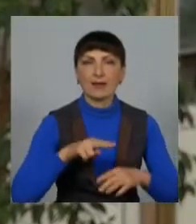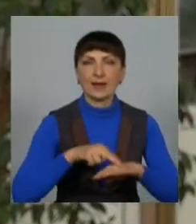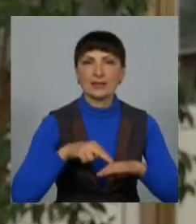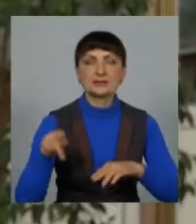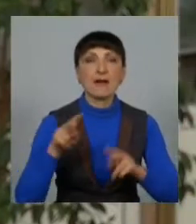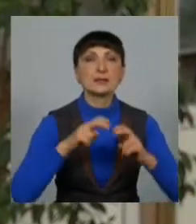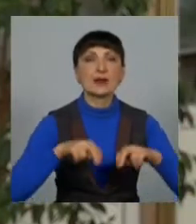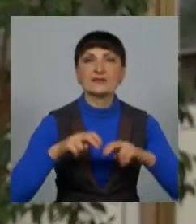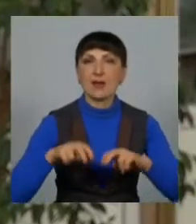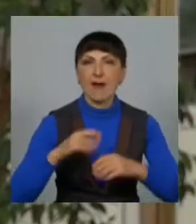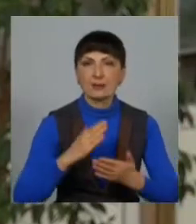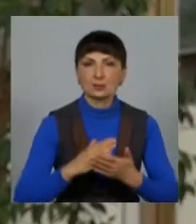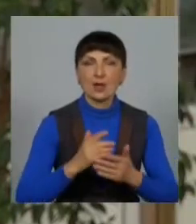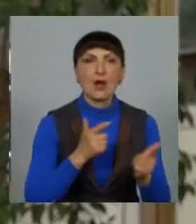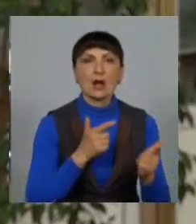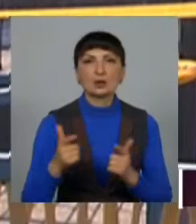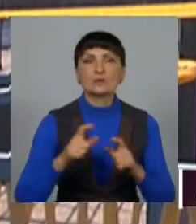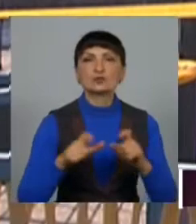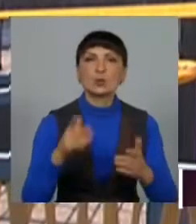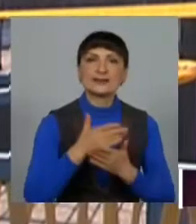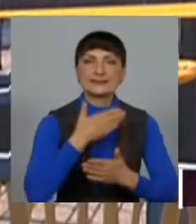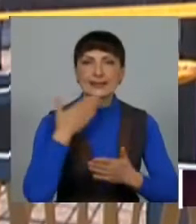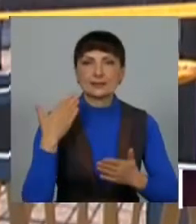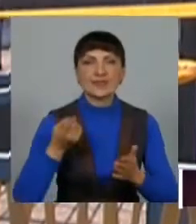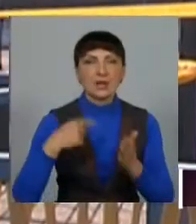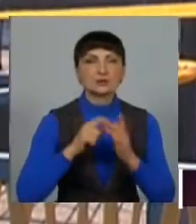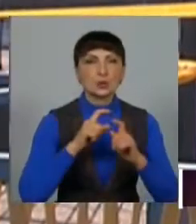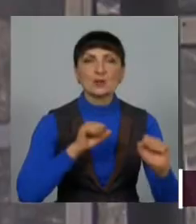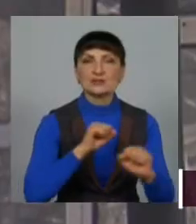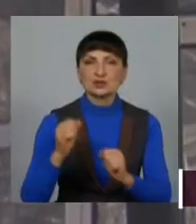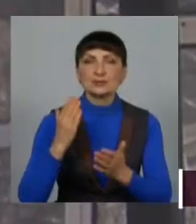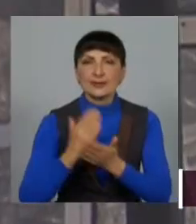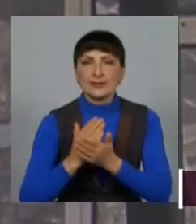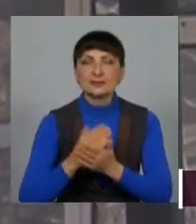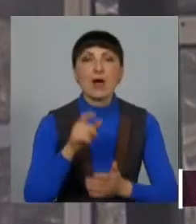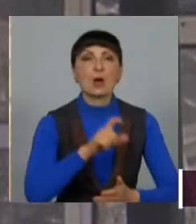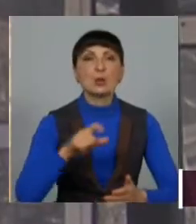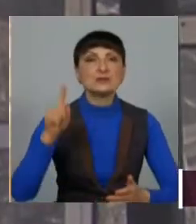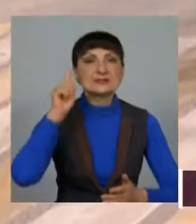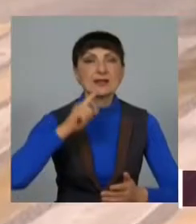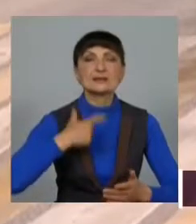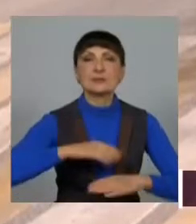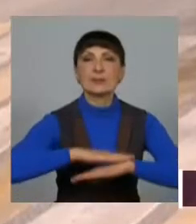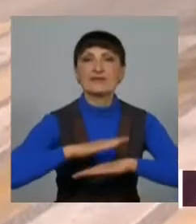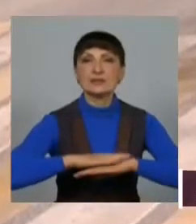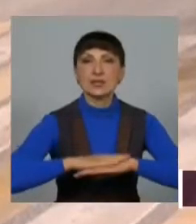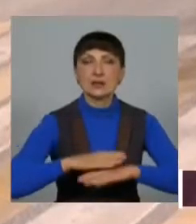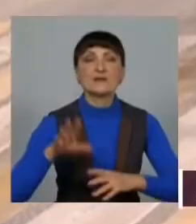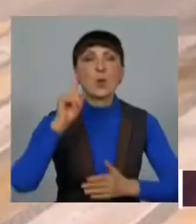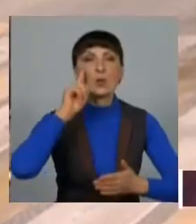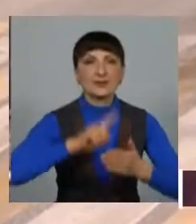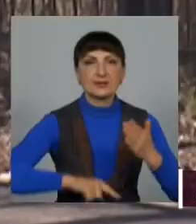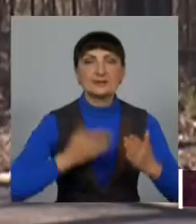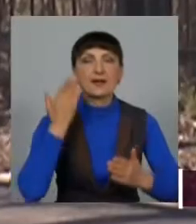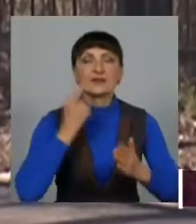проверяют готовность школы. То, что городские школы защищены, а персонал знает, как себя вести при ЧС, все убедились, когда